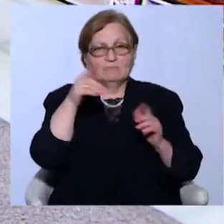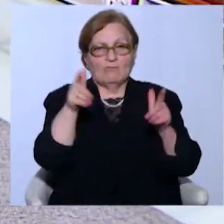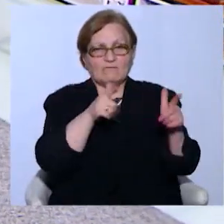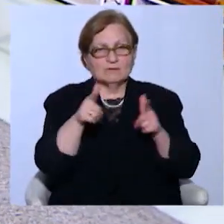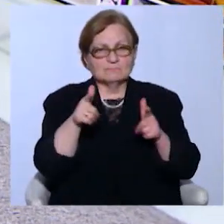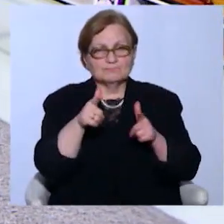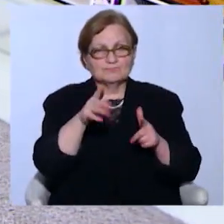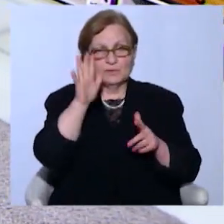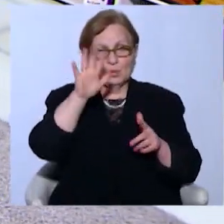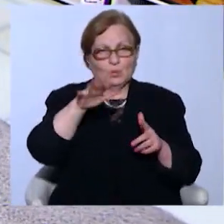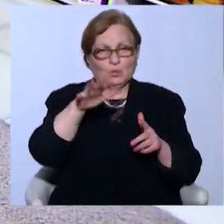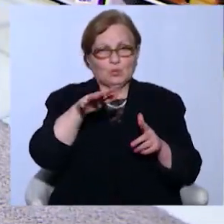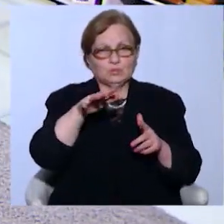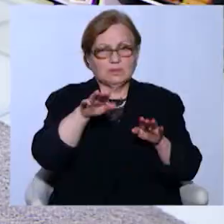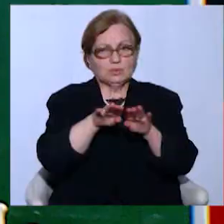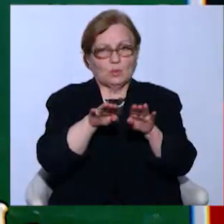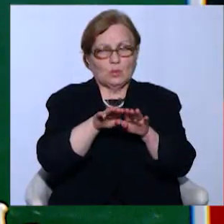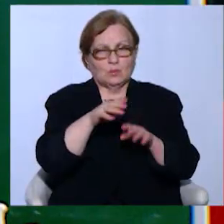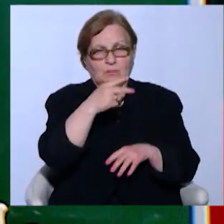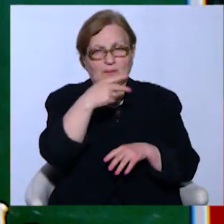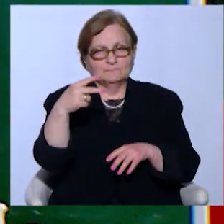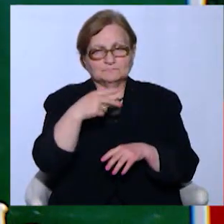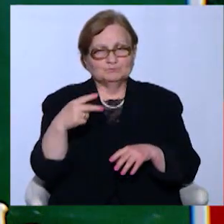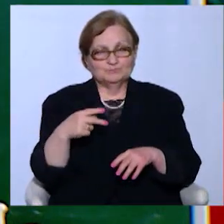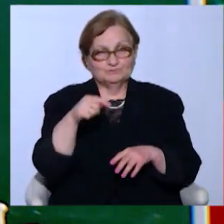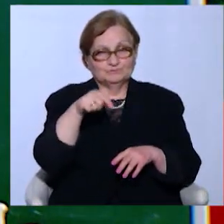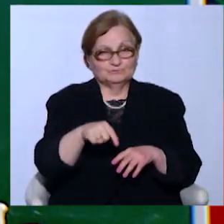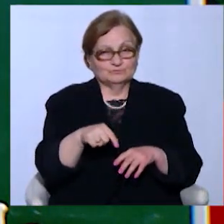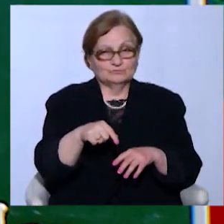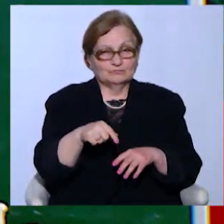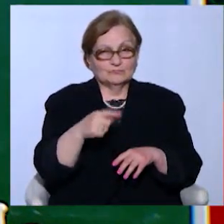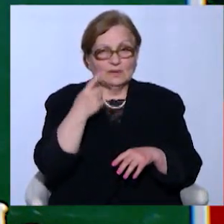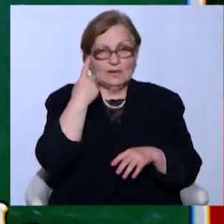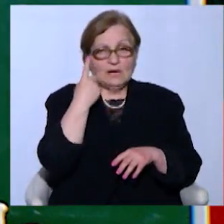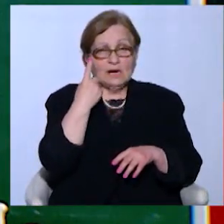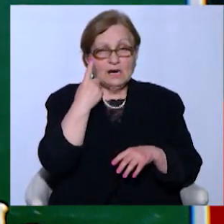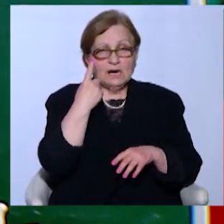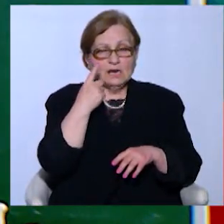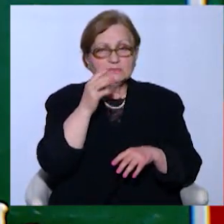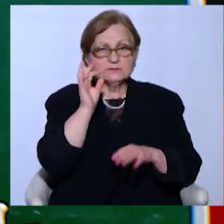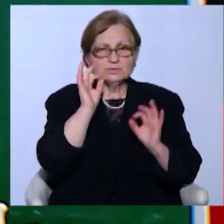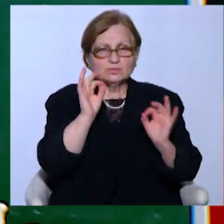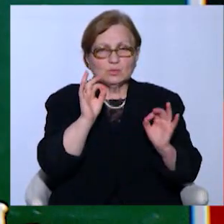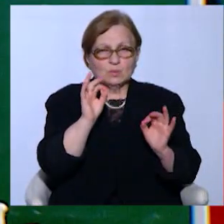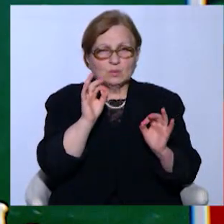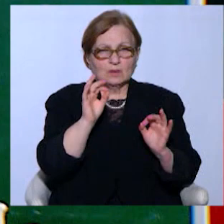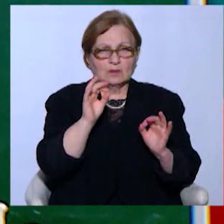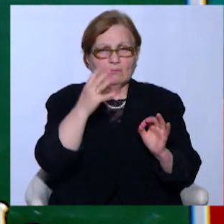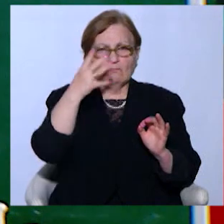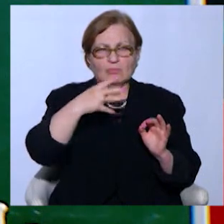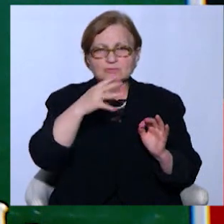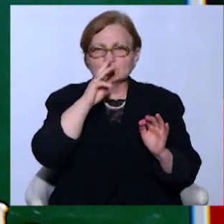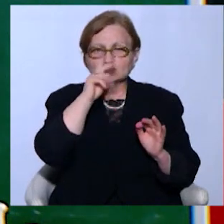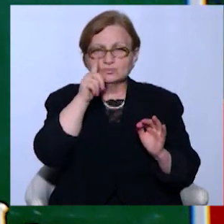მოვამზადე 5 ტოლობა. ამ 5 ტოლობიდან მხოლოდ ერთია შესრულებული სწორად. 4-ში დაშვებულია